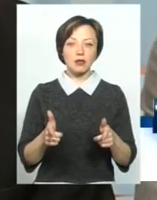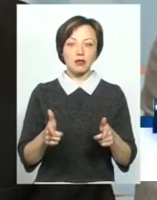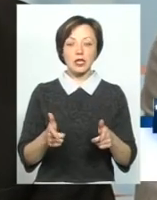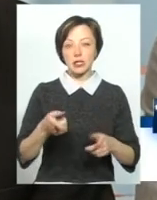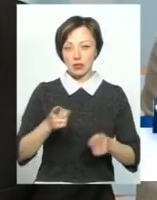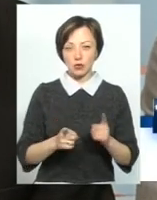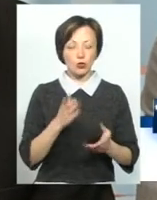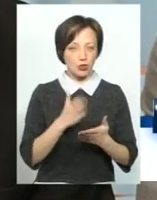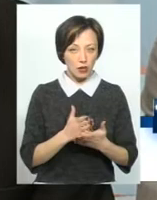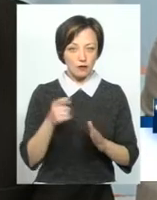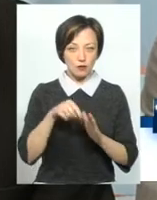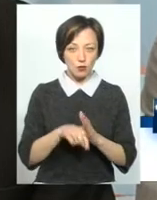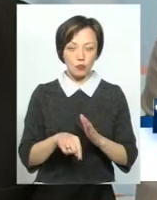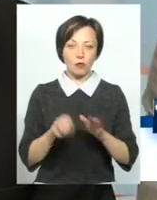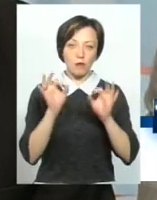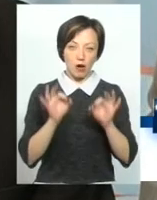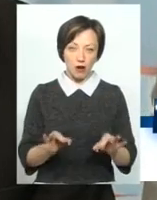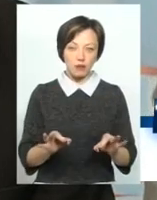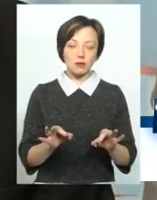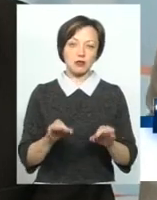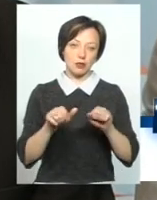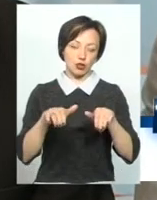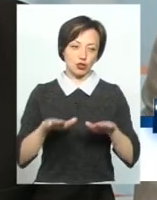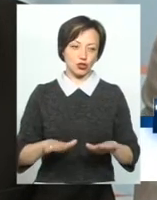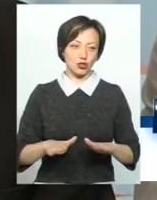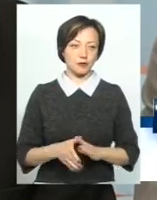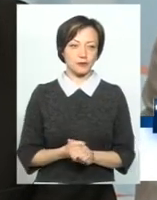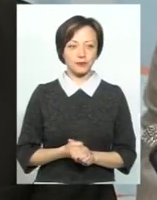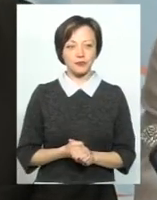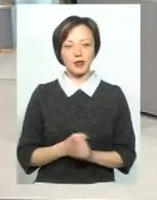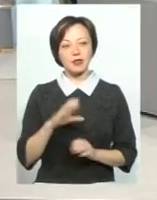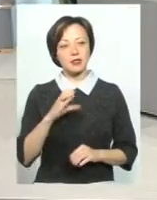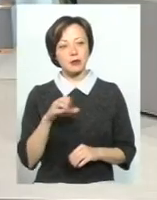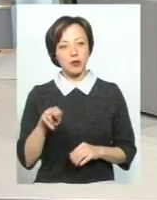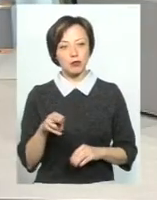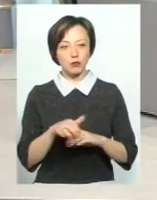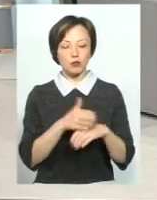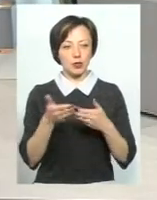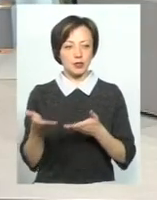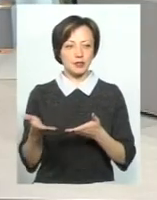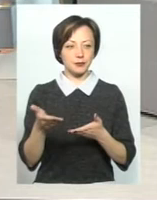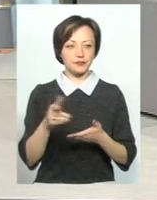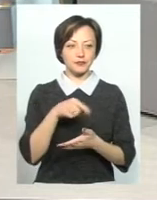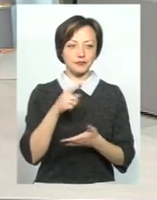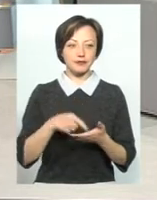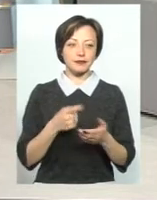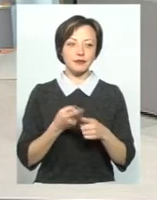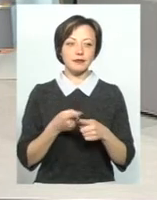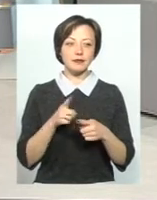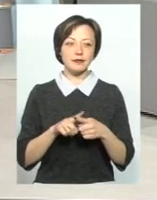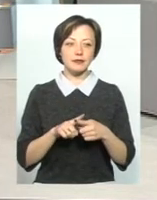значить, є в цьому правда, є в цьому правильне рішення. Да. Сергій Платонович, прошу. Ця